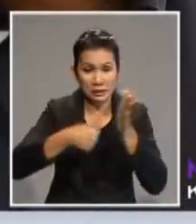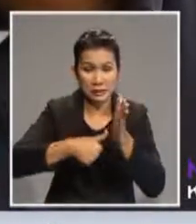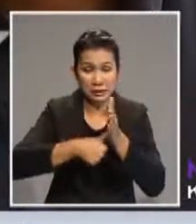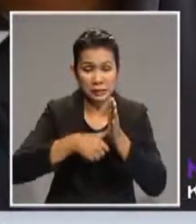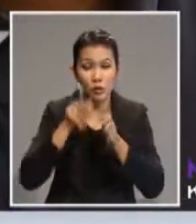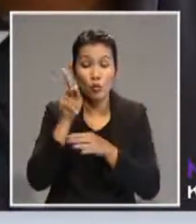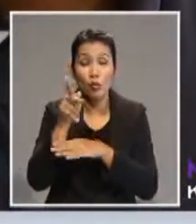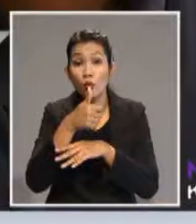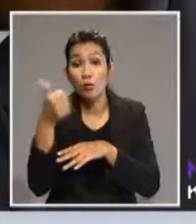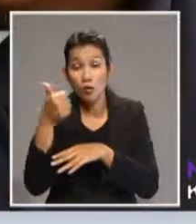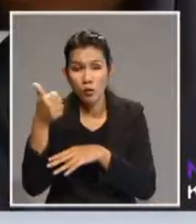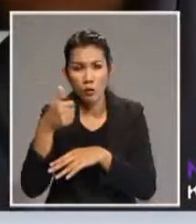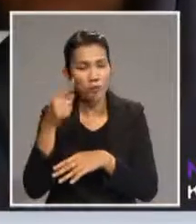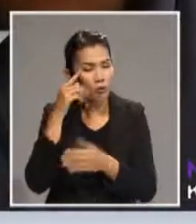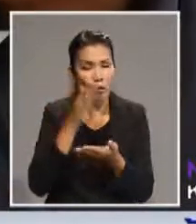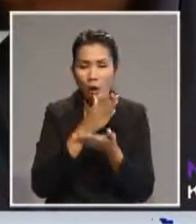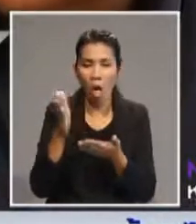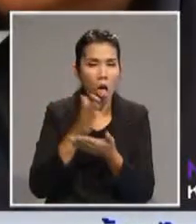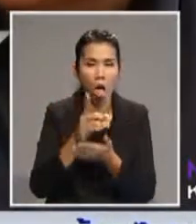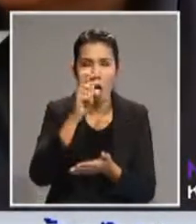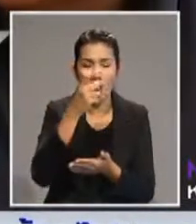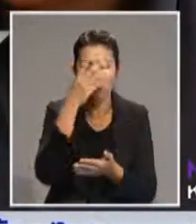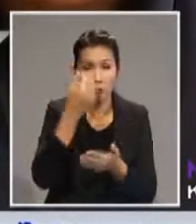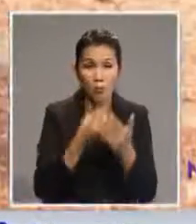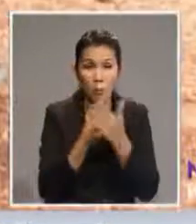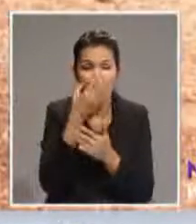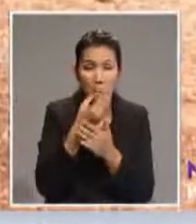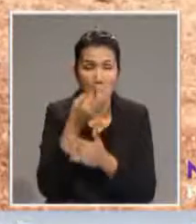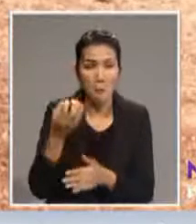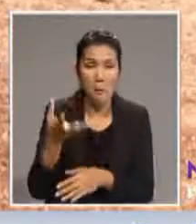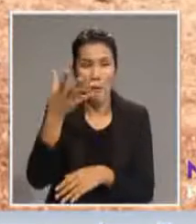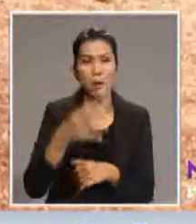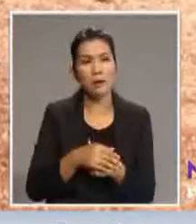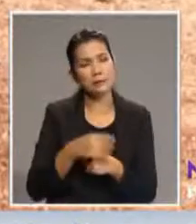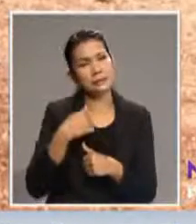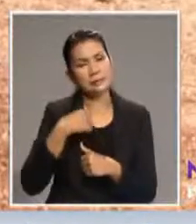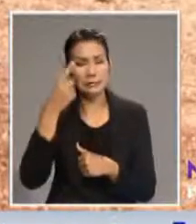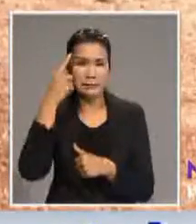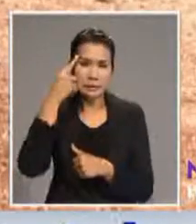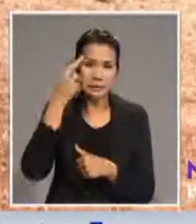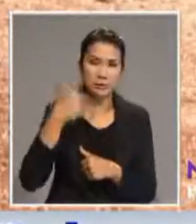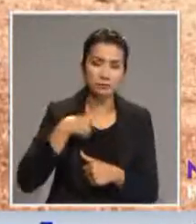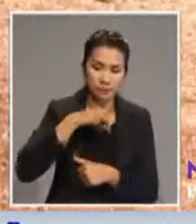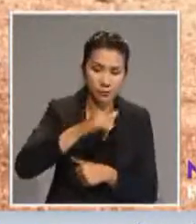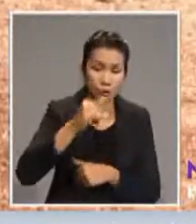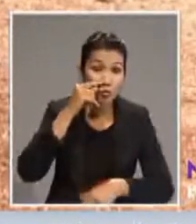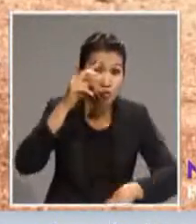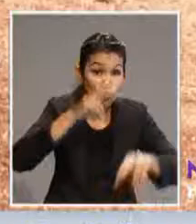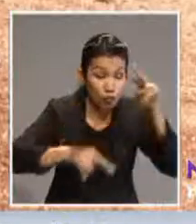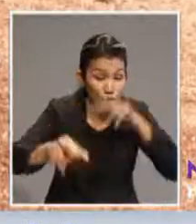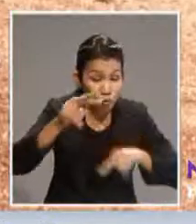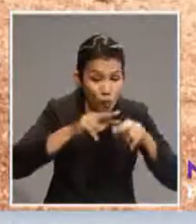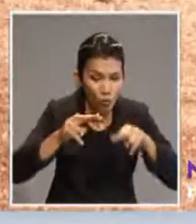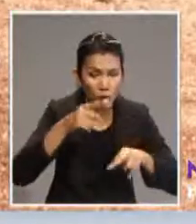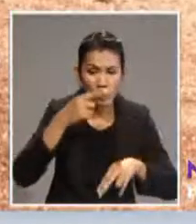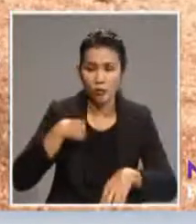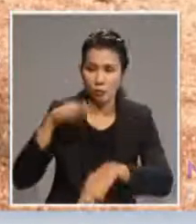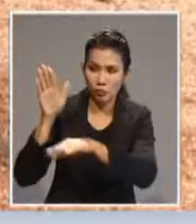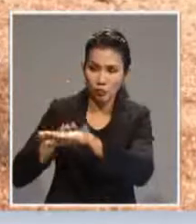าก่อนซึ่งเขาไม่สามารถที่จะส่งไหวเนื่องจากว่าดอกเบี้ยมันสูง ครับ นะครับเสร็จแล้วเราก็จะมาตรวจสอบแล้วก็รวมถึงการเชิญตัวเจ้า